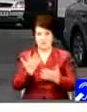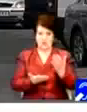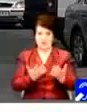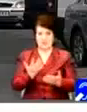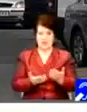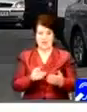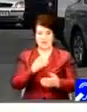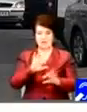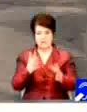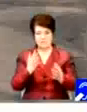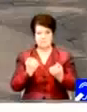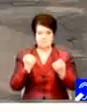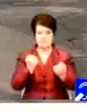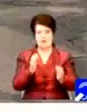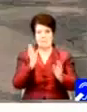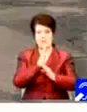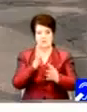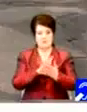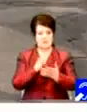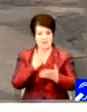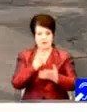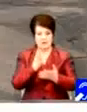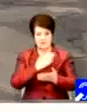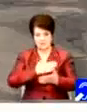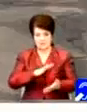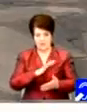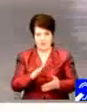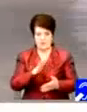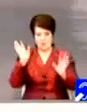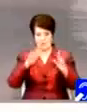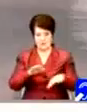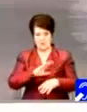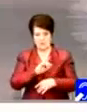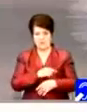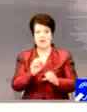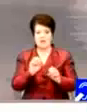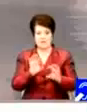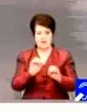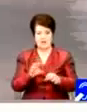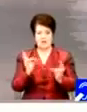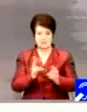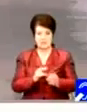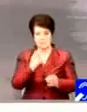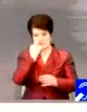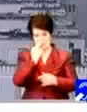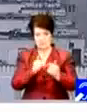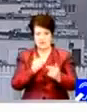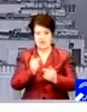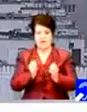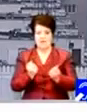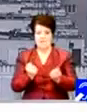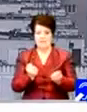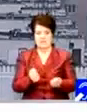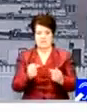maximă prudență în caz de condiții meteo nefavorabile sau precipitații abundente, să aprindă farurile de ceață și să adapte viteza la